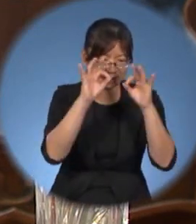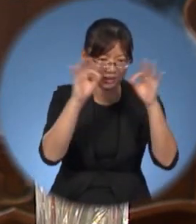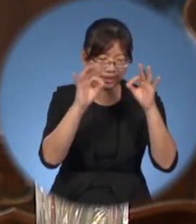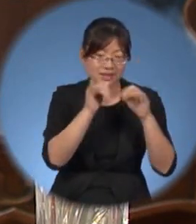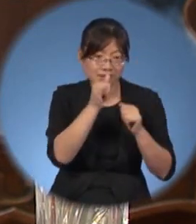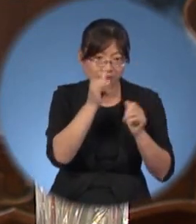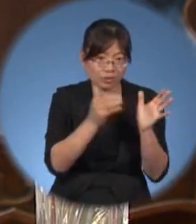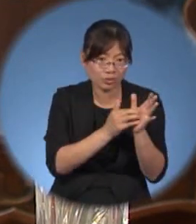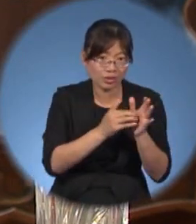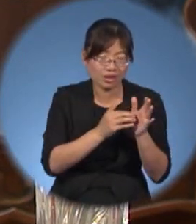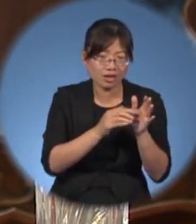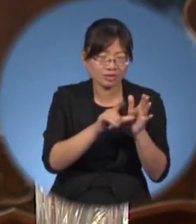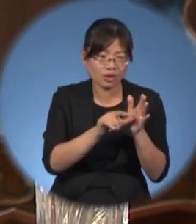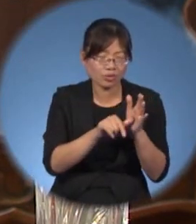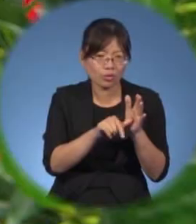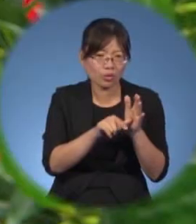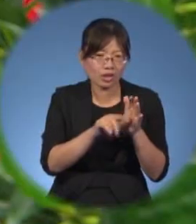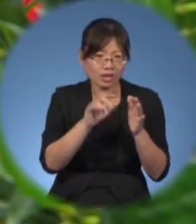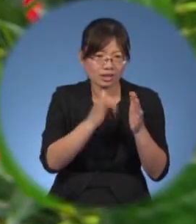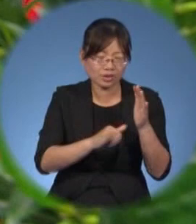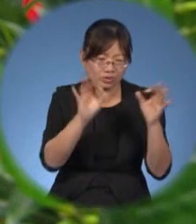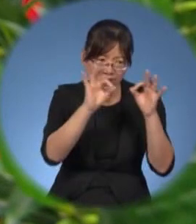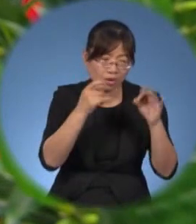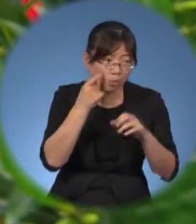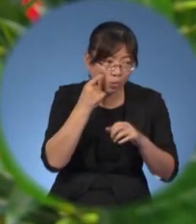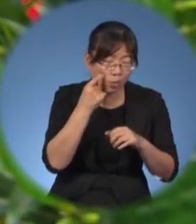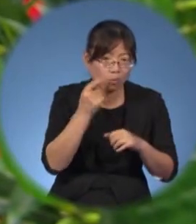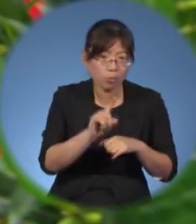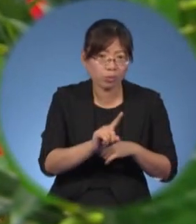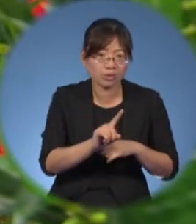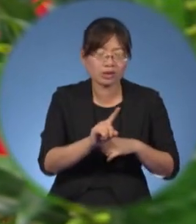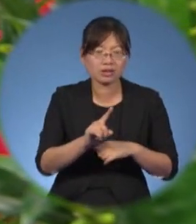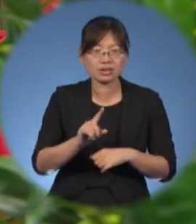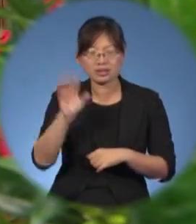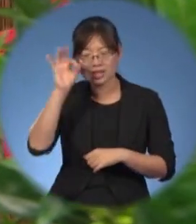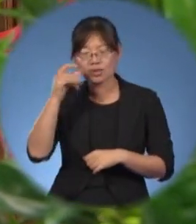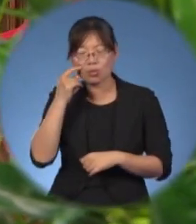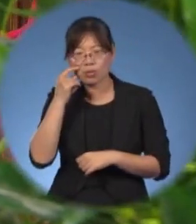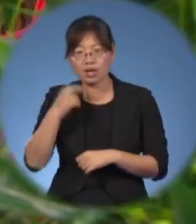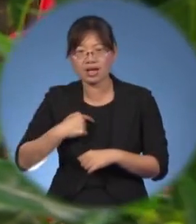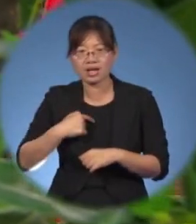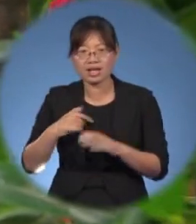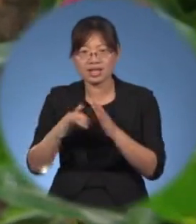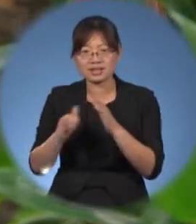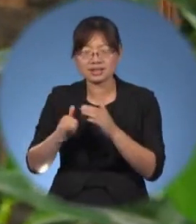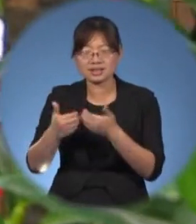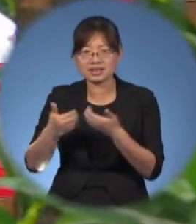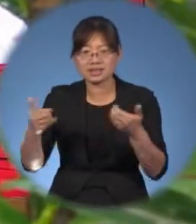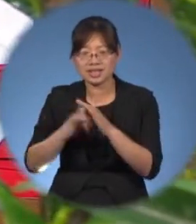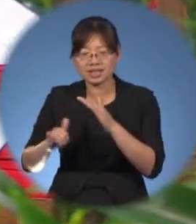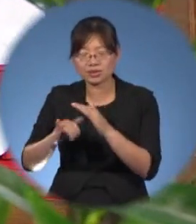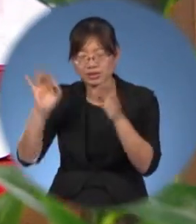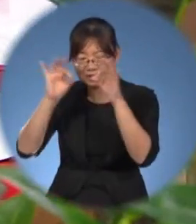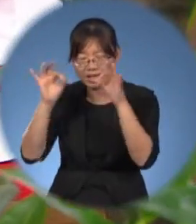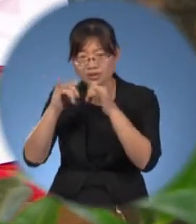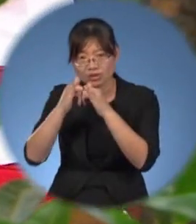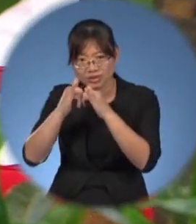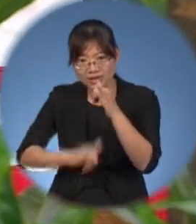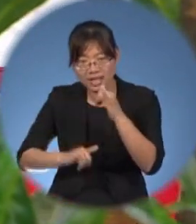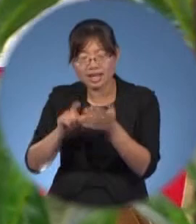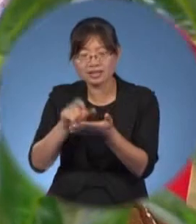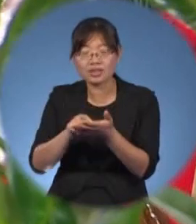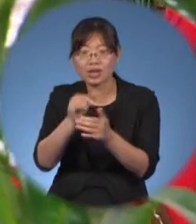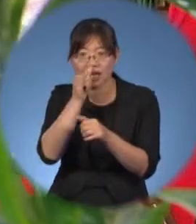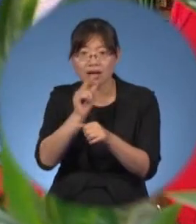있었고. 네네. 그때도 혹시 찾아보지는 못하셨어요? 예, 네, 뭐 찾아본 게요. 이산가족 찾기를 참 그 역사적인 게 기록이